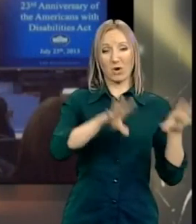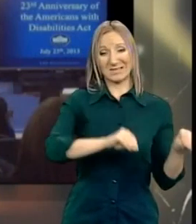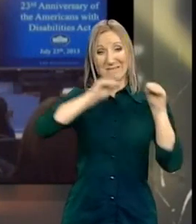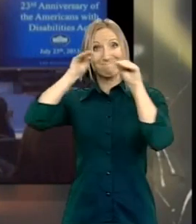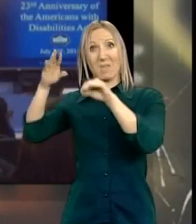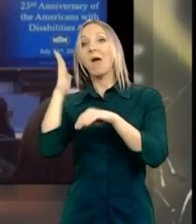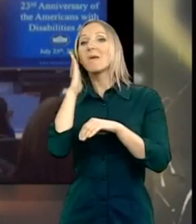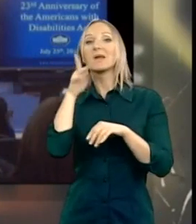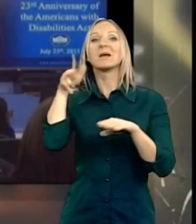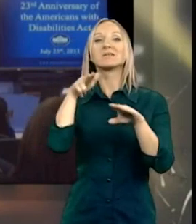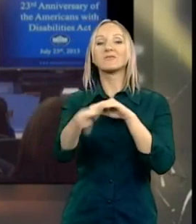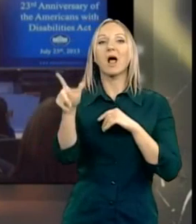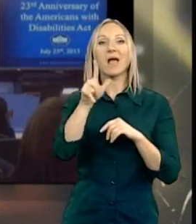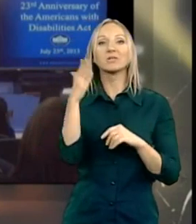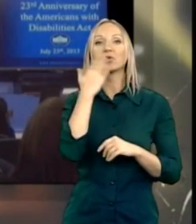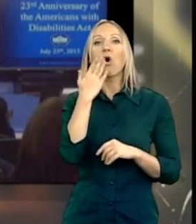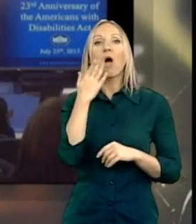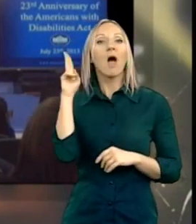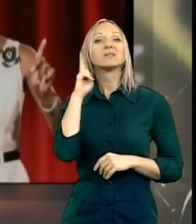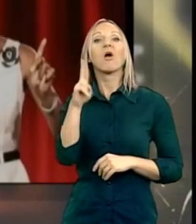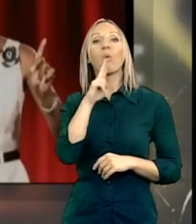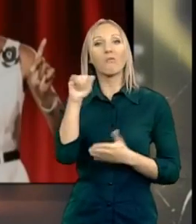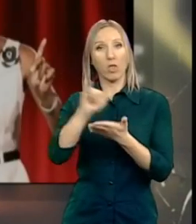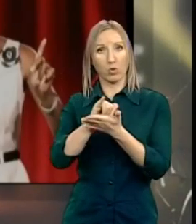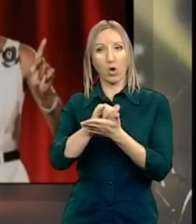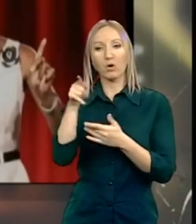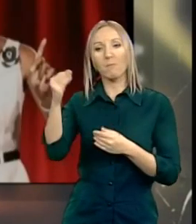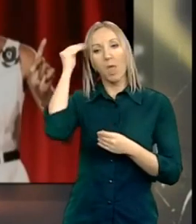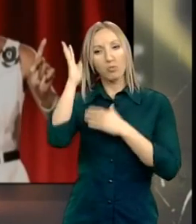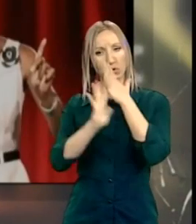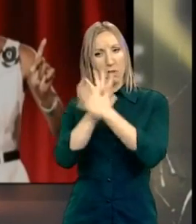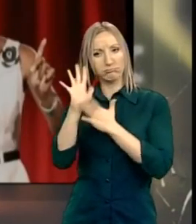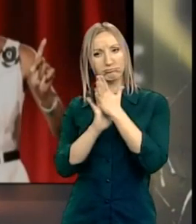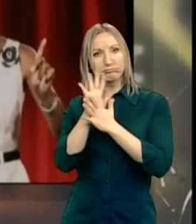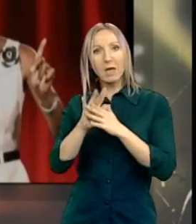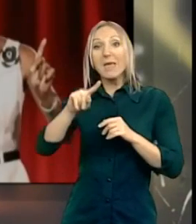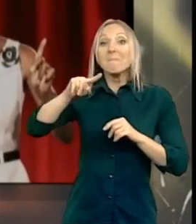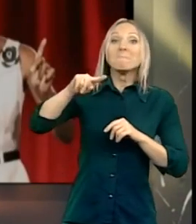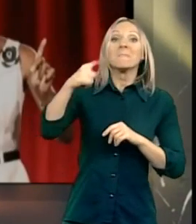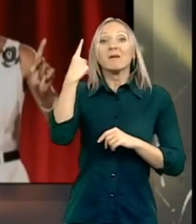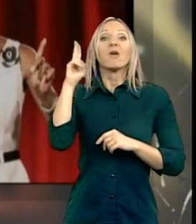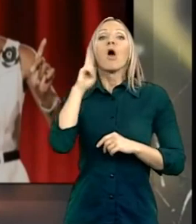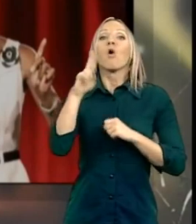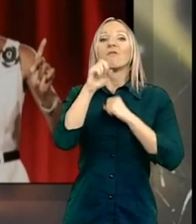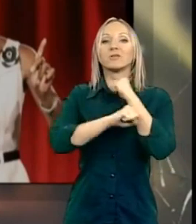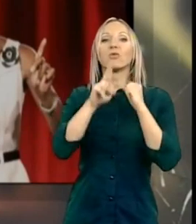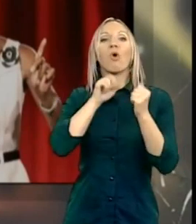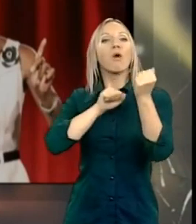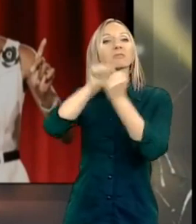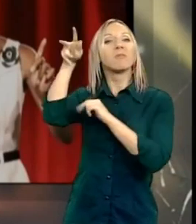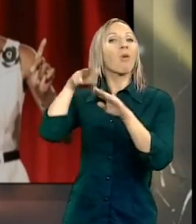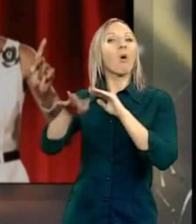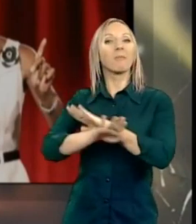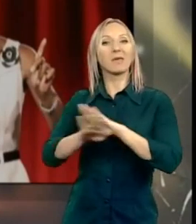gdje je završila Lexington školu za gluve u New Yorku. Naučila znakovni jezik i postala prvi gluvi student koji je diplomirao na